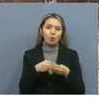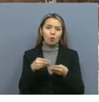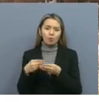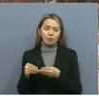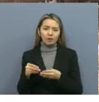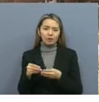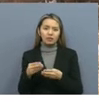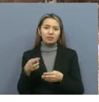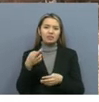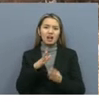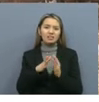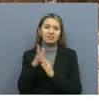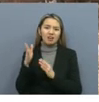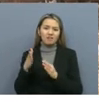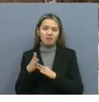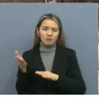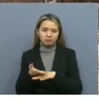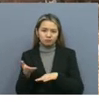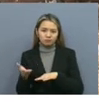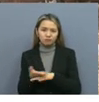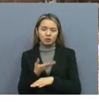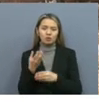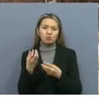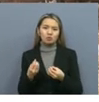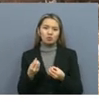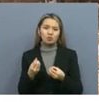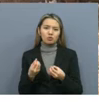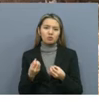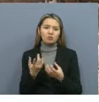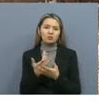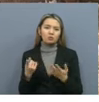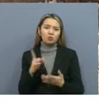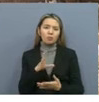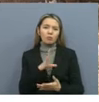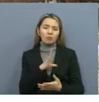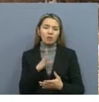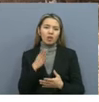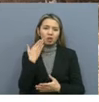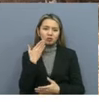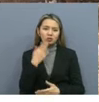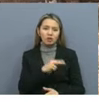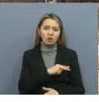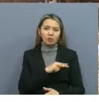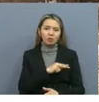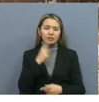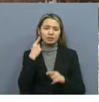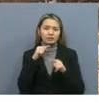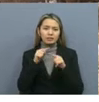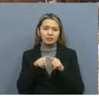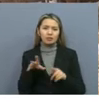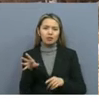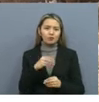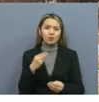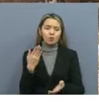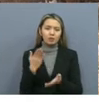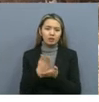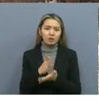шабатын техника, шөп жинайтын, мал жайлайтын, сондай шетелді әкеп неттік техникамыз бар. Енді